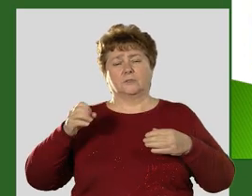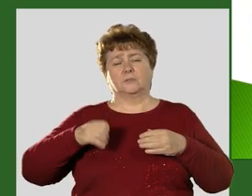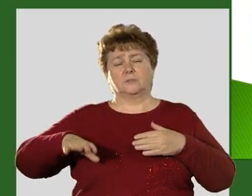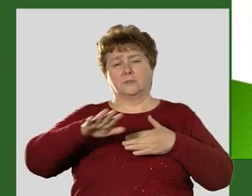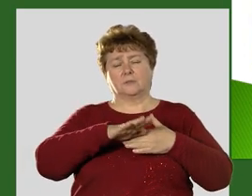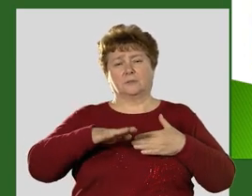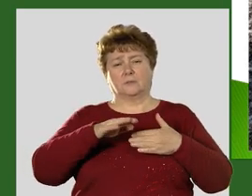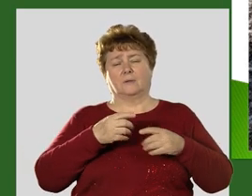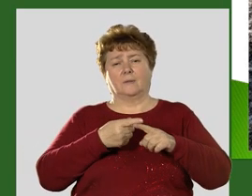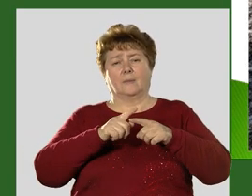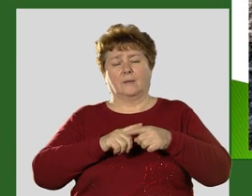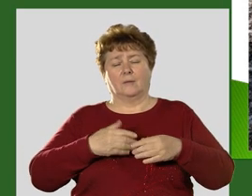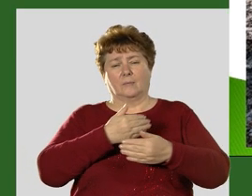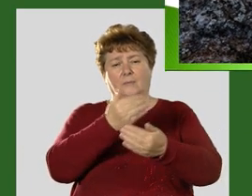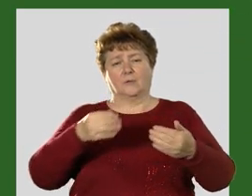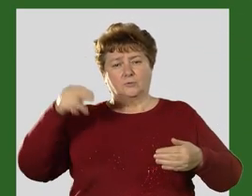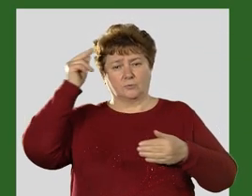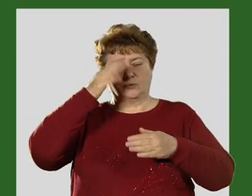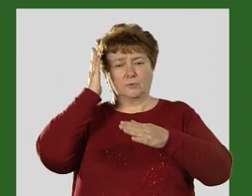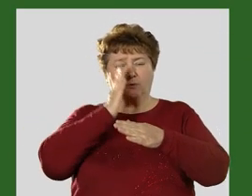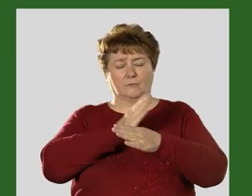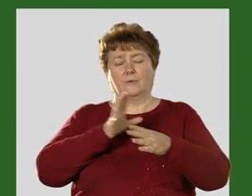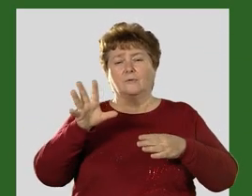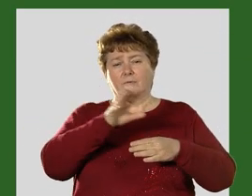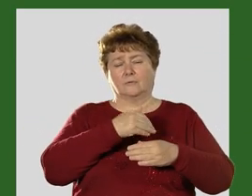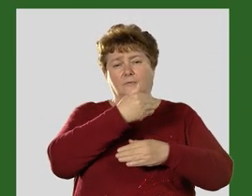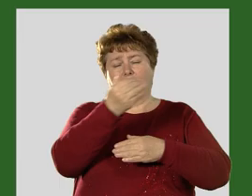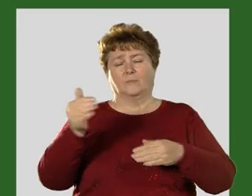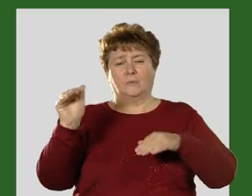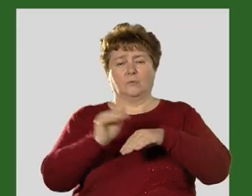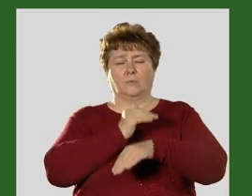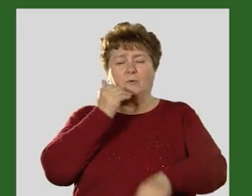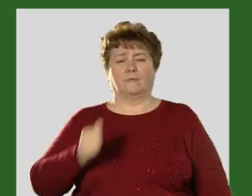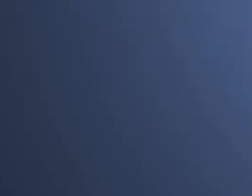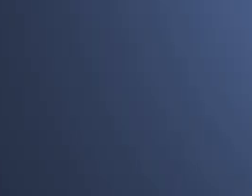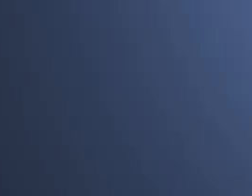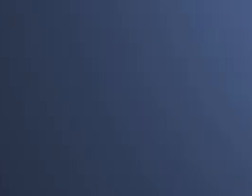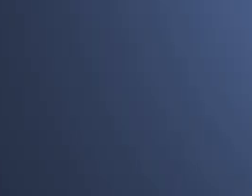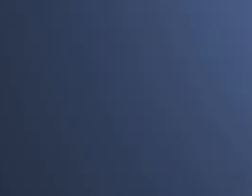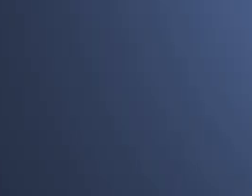На этом наш урок окончен. Всего вам доброго!